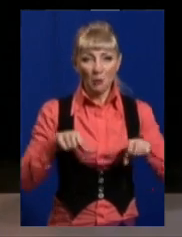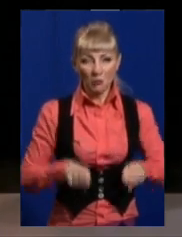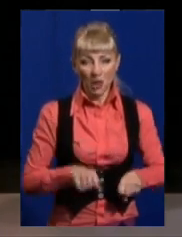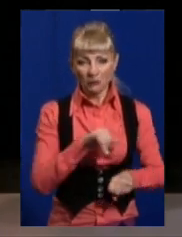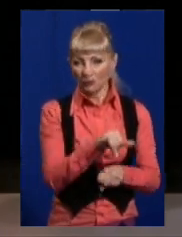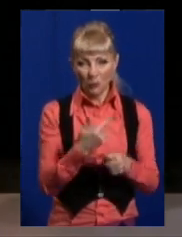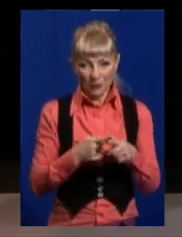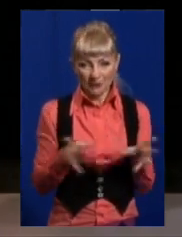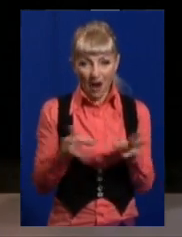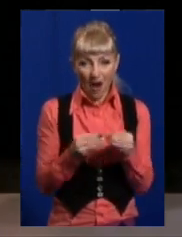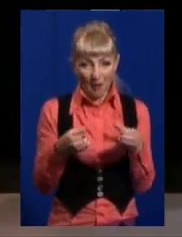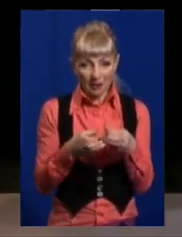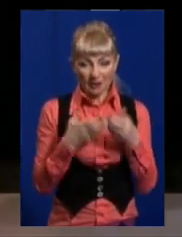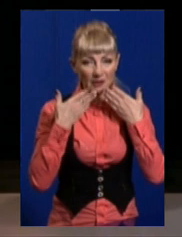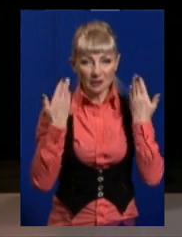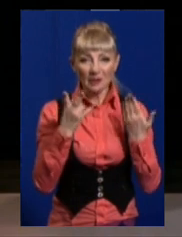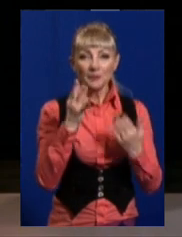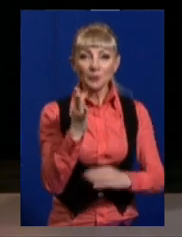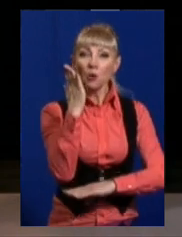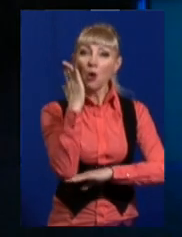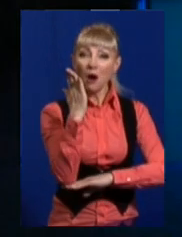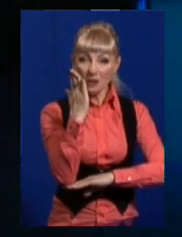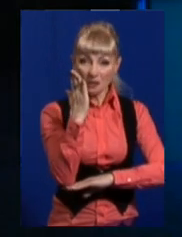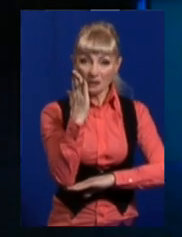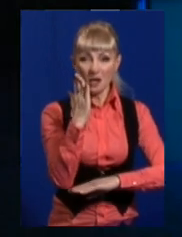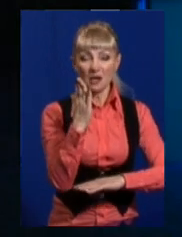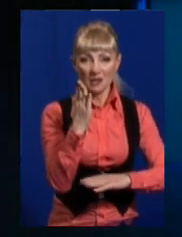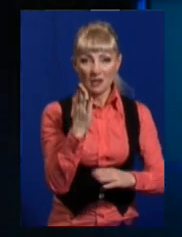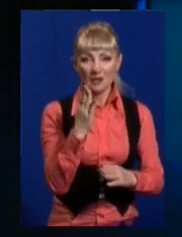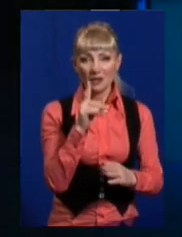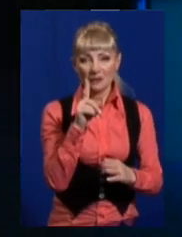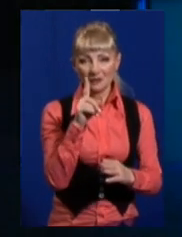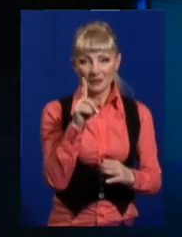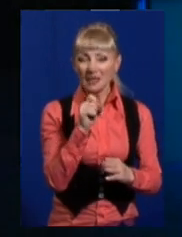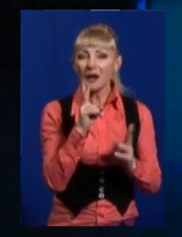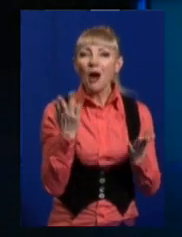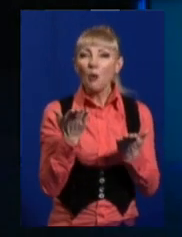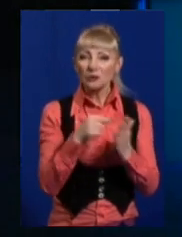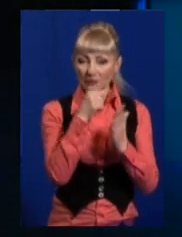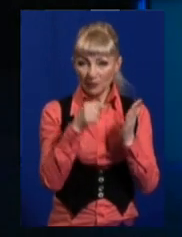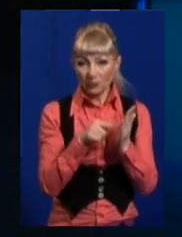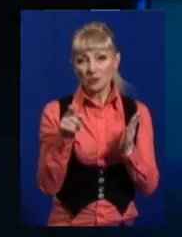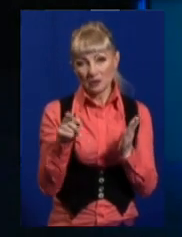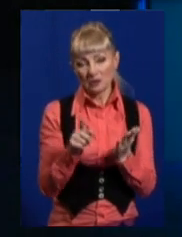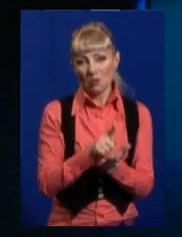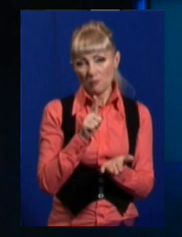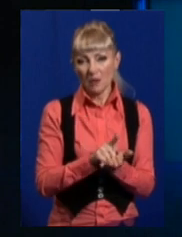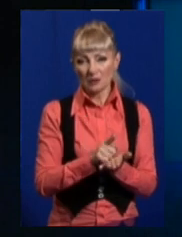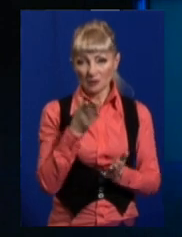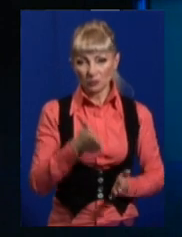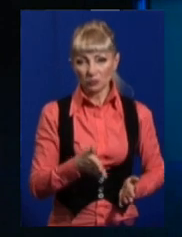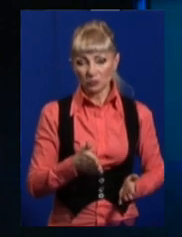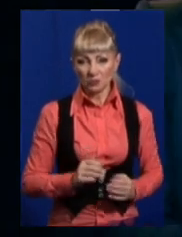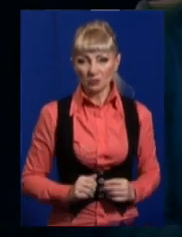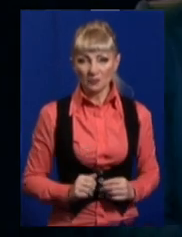немає. Але давати голоси консолідовано, вони, в принципі, вже іміджево та етично зобов'язані.